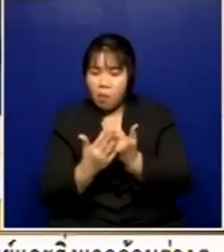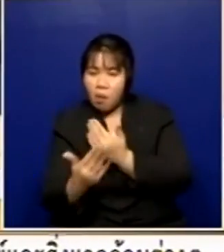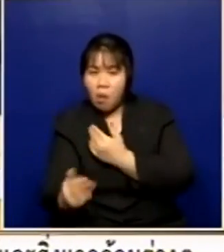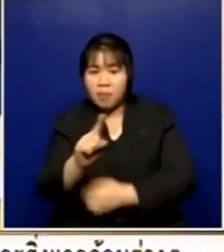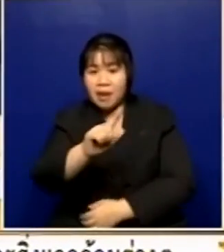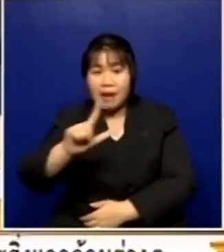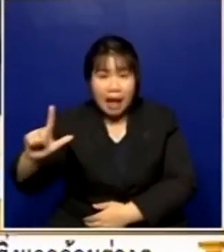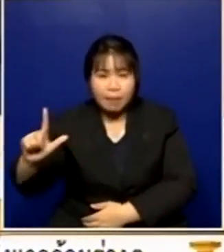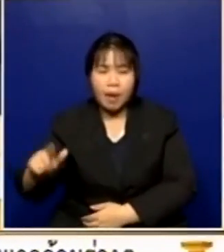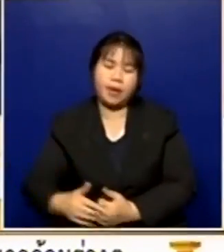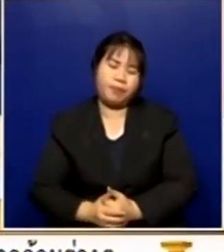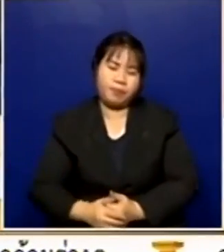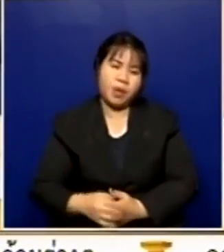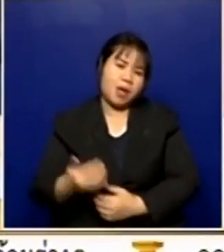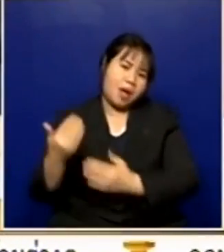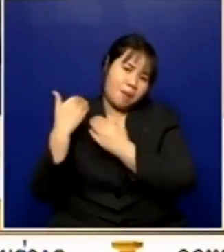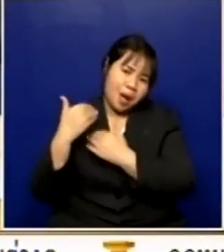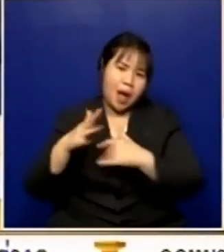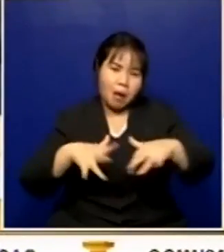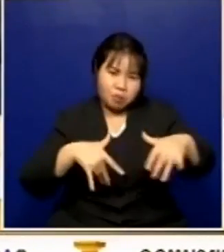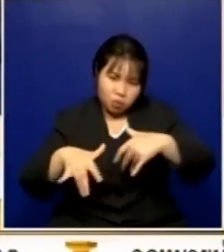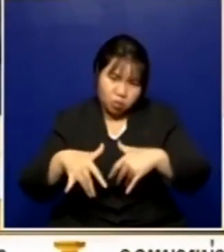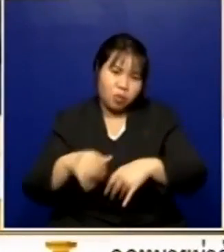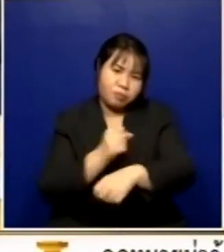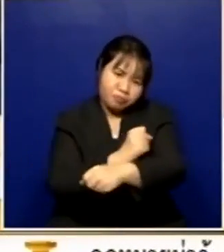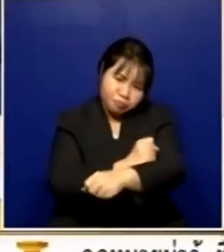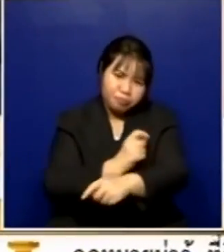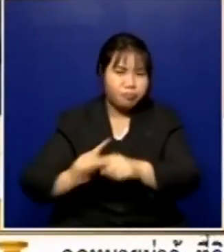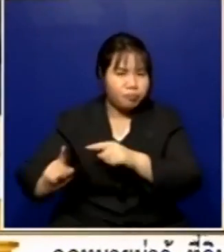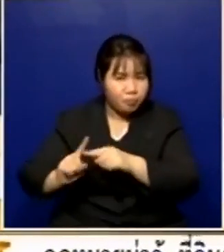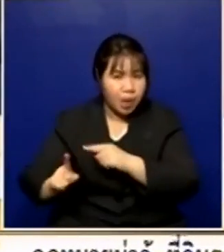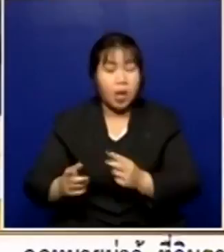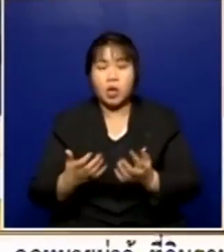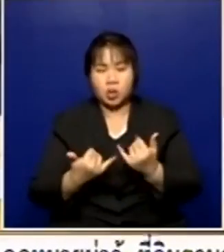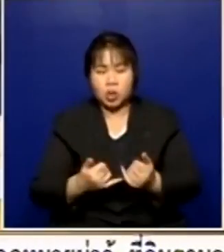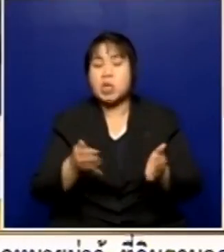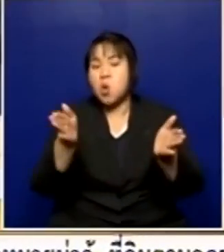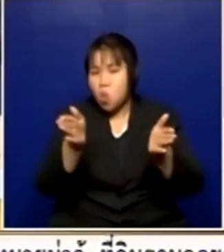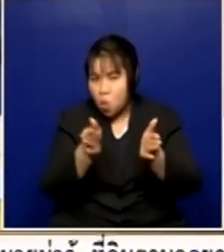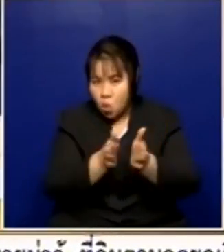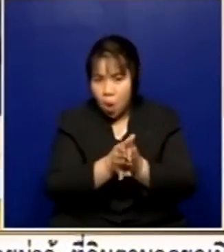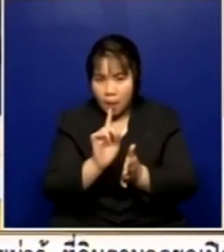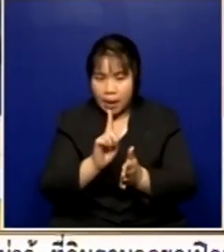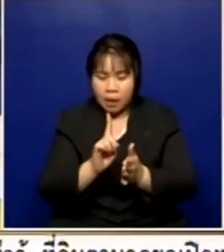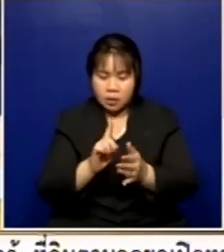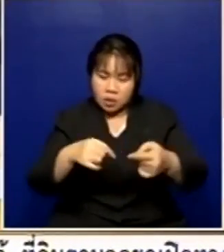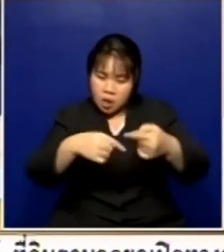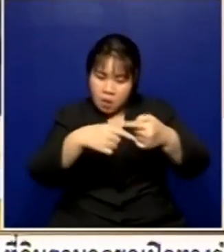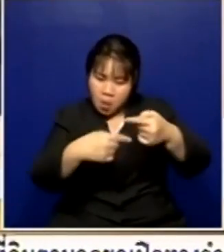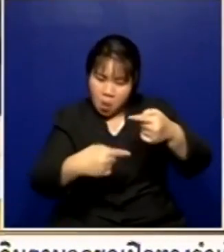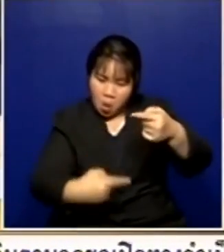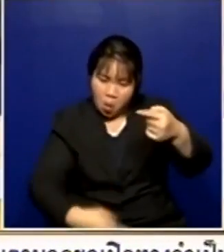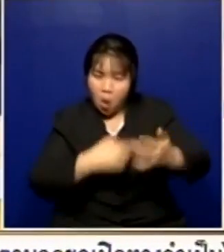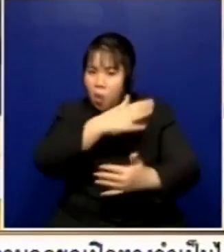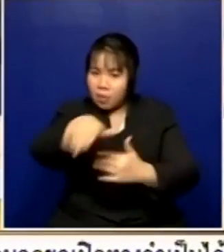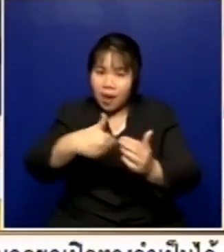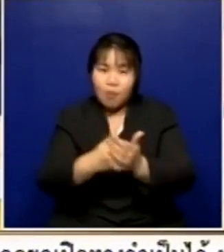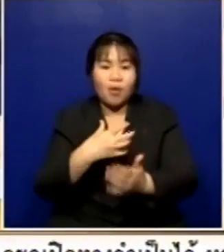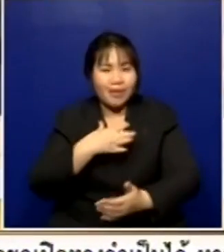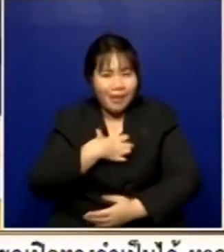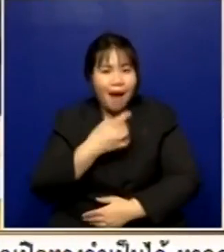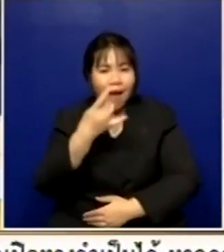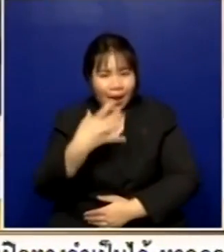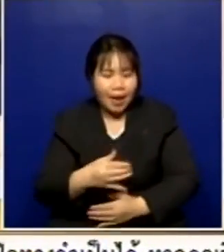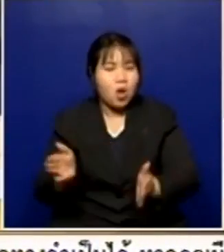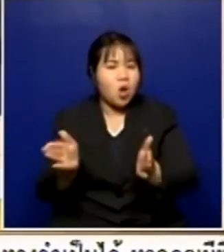จนเกินไปและเป็นภาระกับภาคประชาชนหน้าจนเกินไปเราจึงจำเป็นต้องรวบรวมหลักการทั้งหมดความฝันทั้งหมดที่เราอยากจะเห็นแล้ว